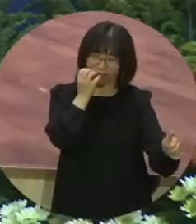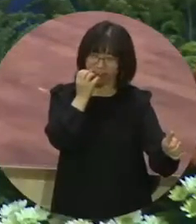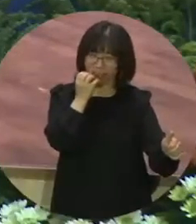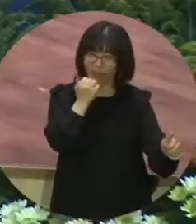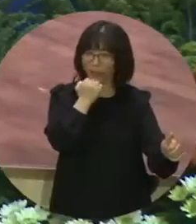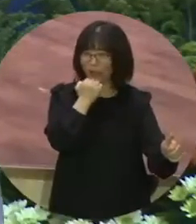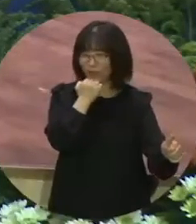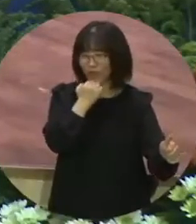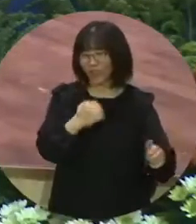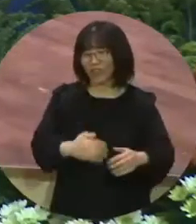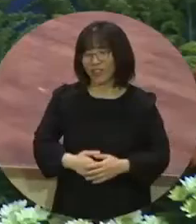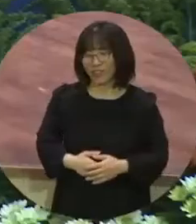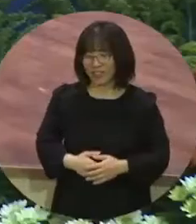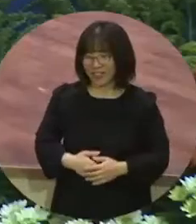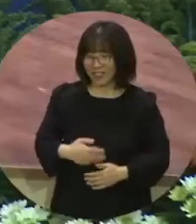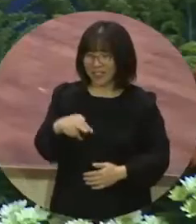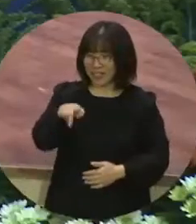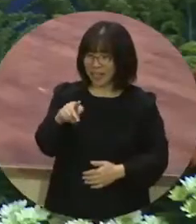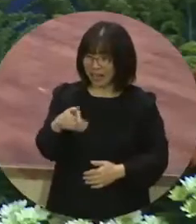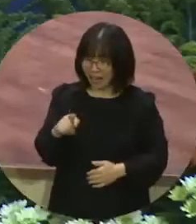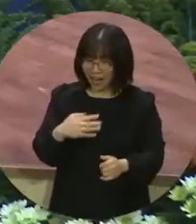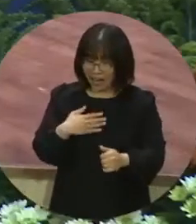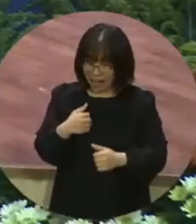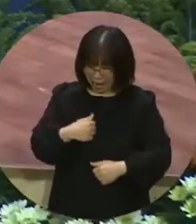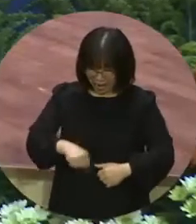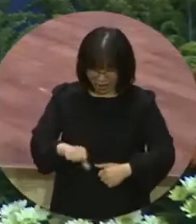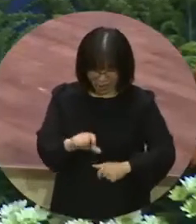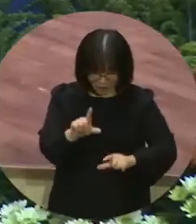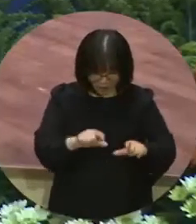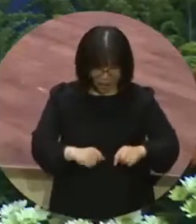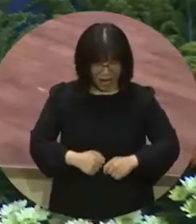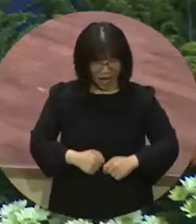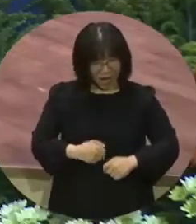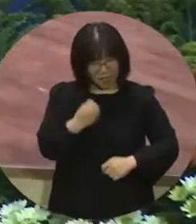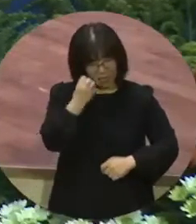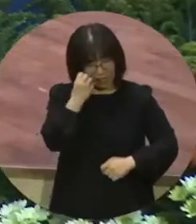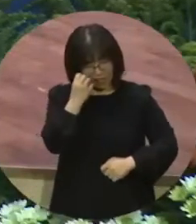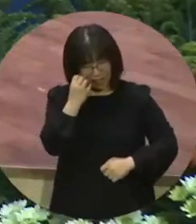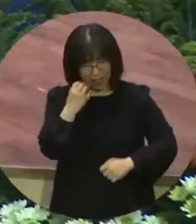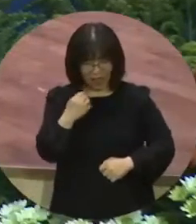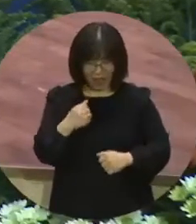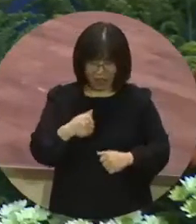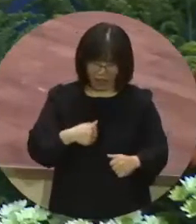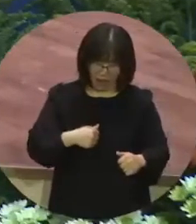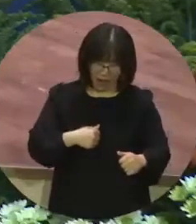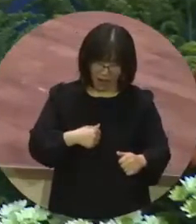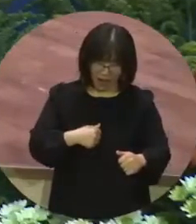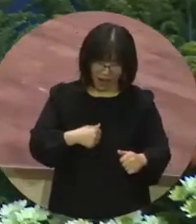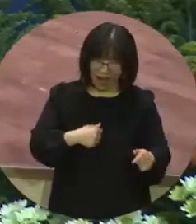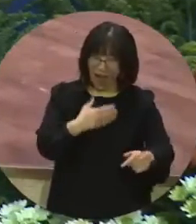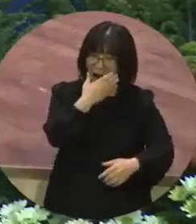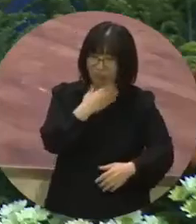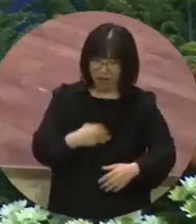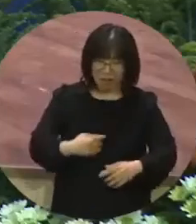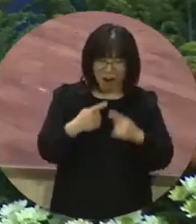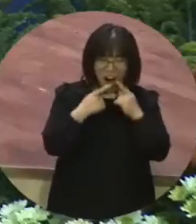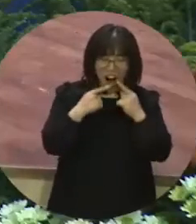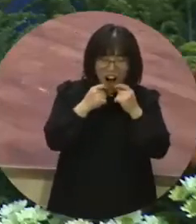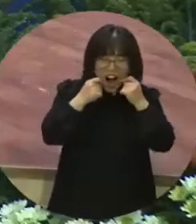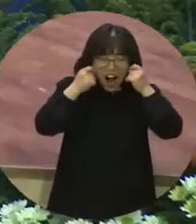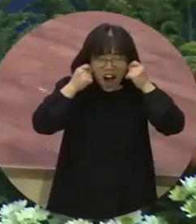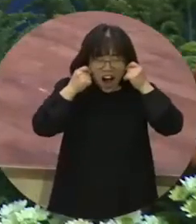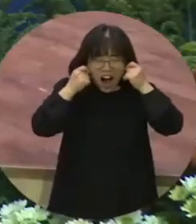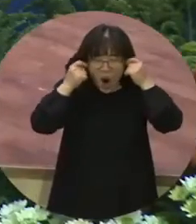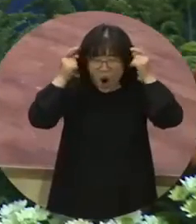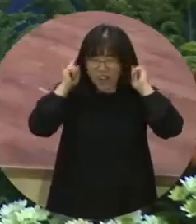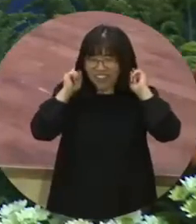뭐, 사라는요, 이삭을 볼 때마다 웃는 거예요. 신기하네. 아브라함 찢어지고 거기까지 막.